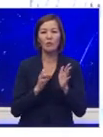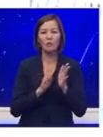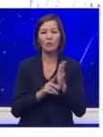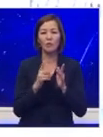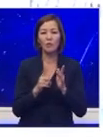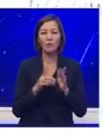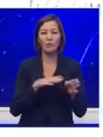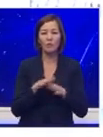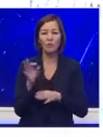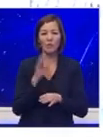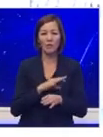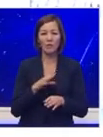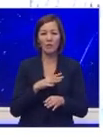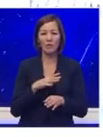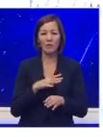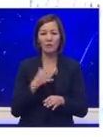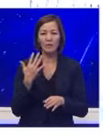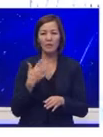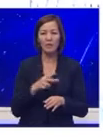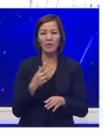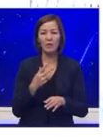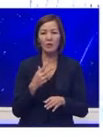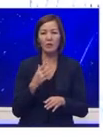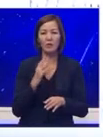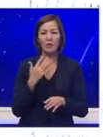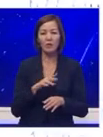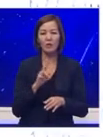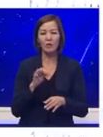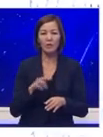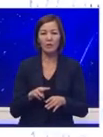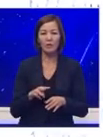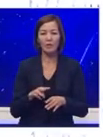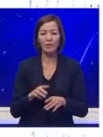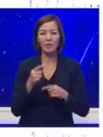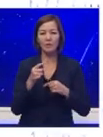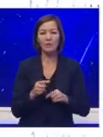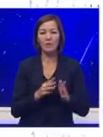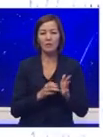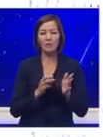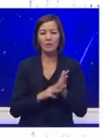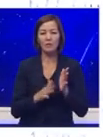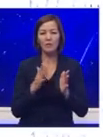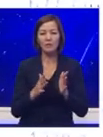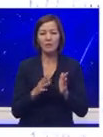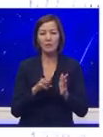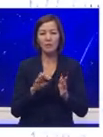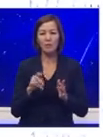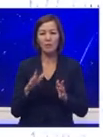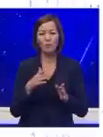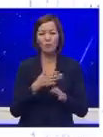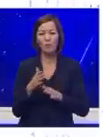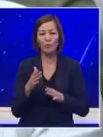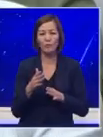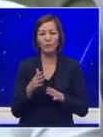толығымен игерілді. Ауданда 50 километрге, аудандық 50 километрге 885 миллион теңге қаржы